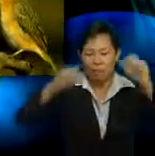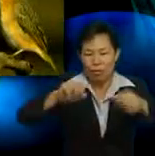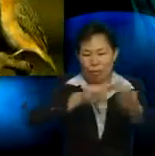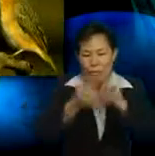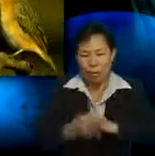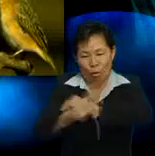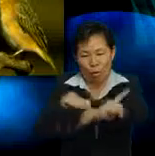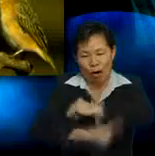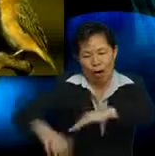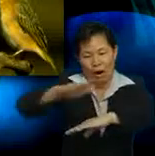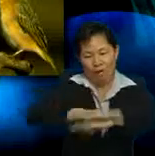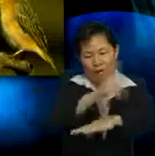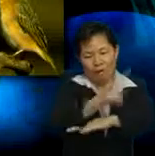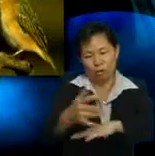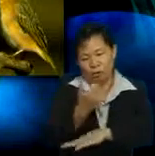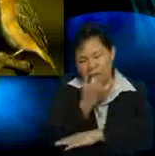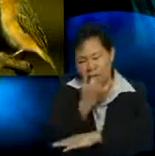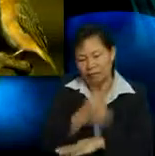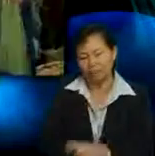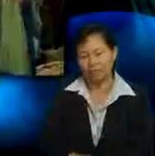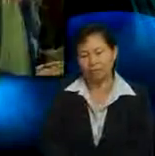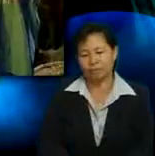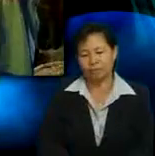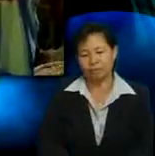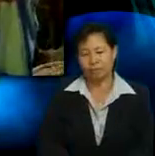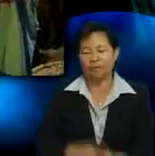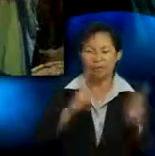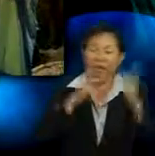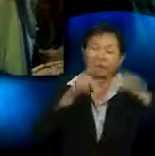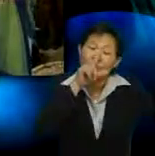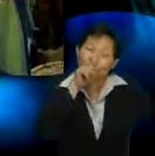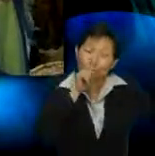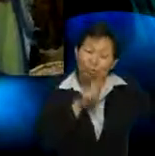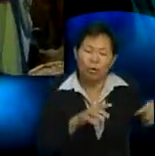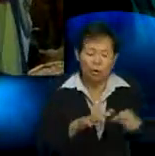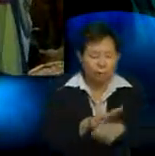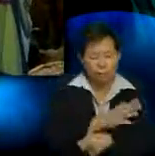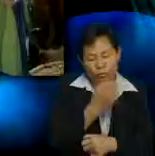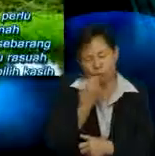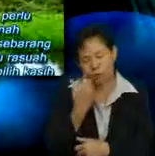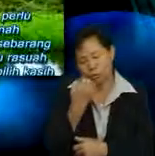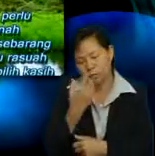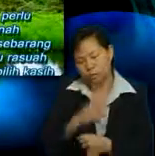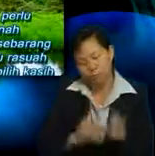boleh mengubah hukuman ke atas sesuatu kesalahan, kata tempua dengan penuh kecewa sekali.